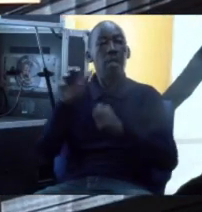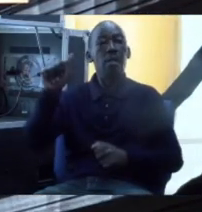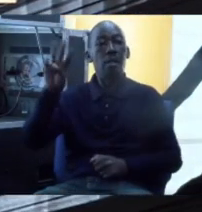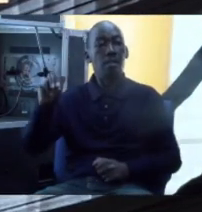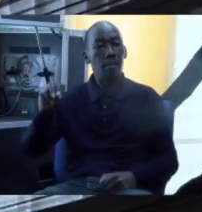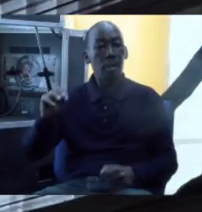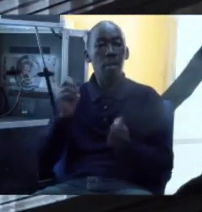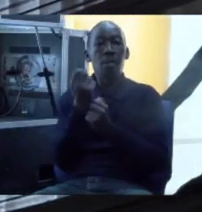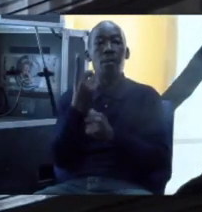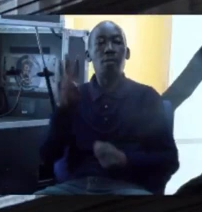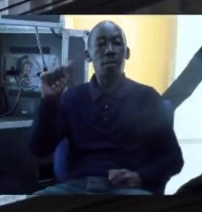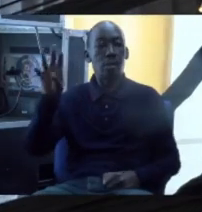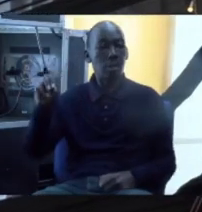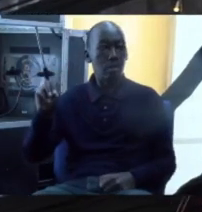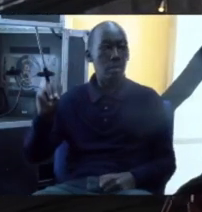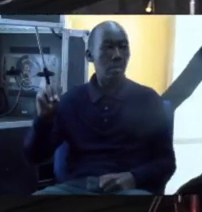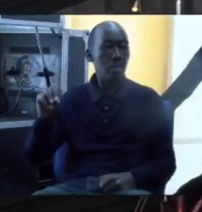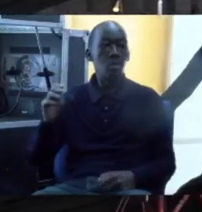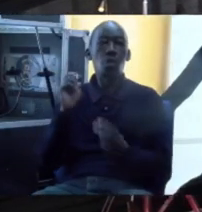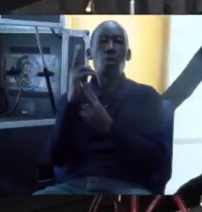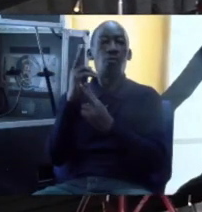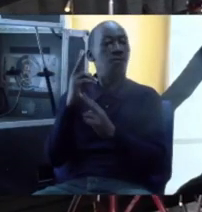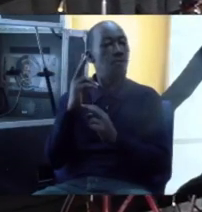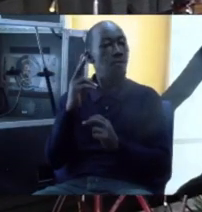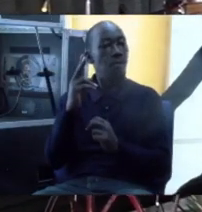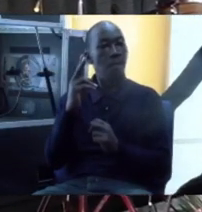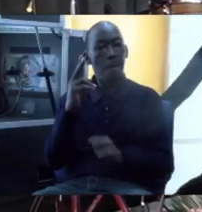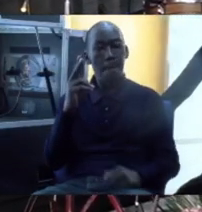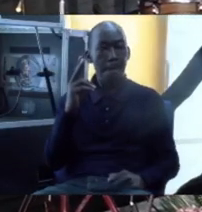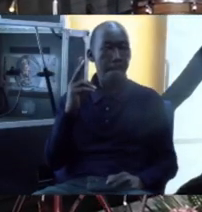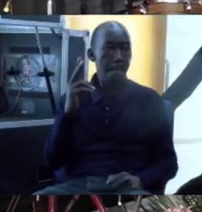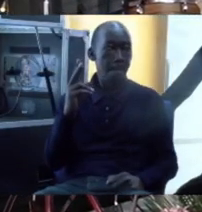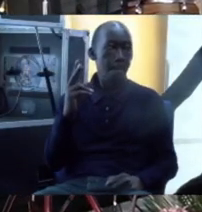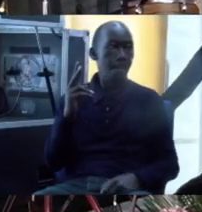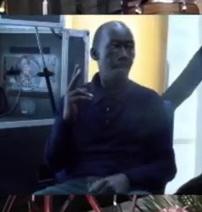nne. 11 a.m. Saa tano. 12. Na inafika hapa inakuwa ni saa sita.